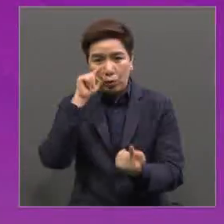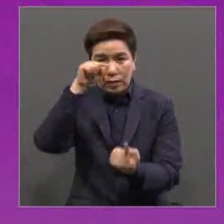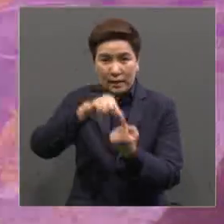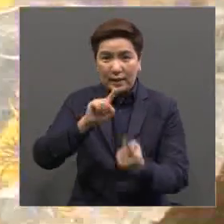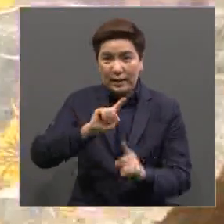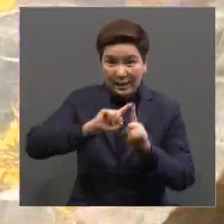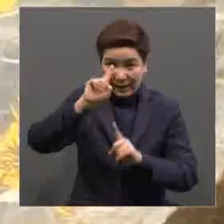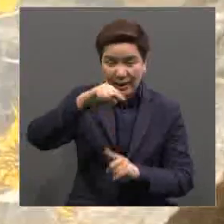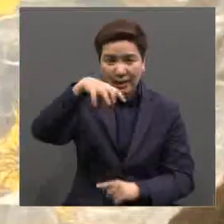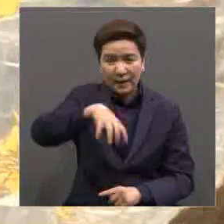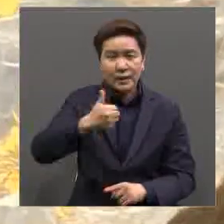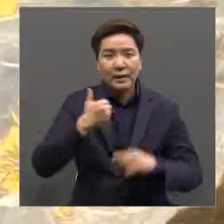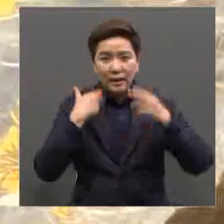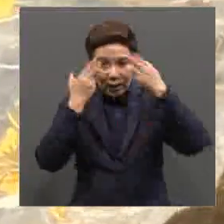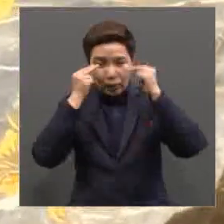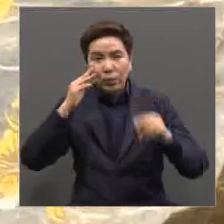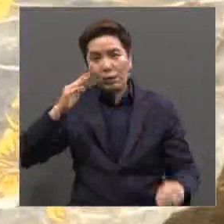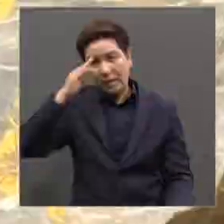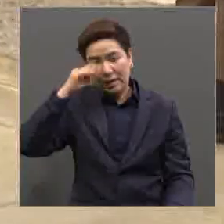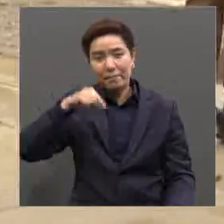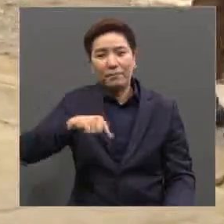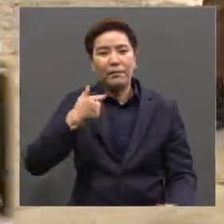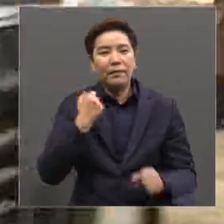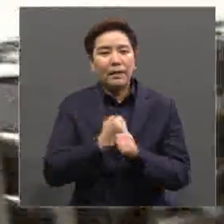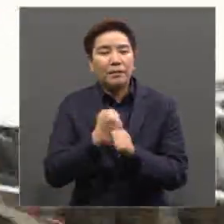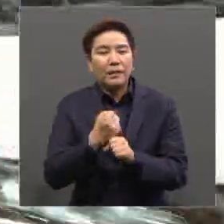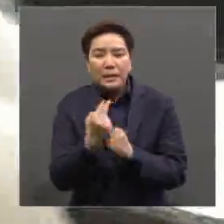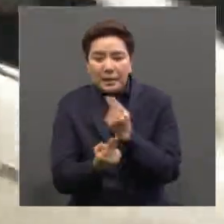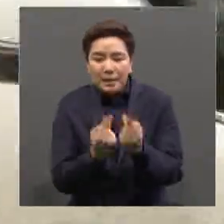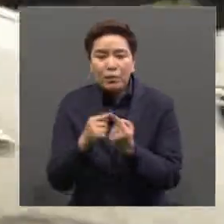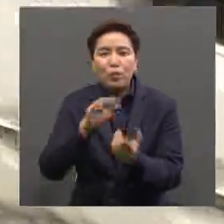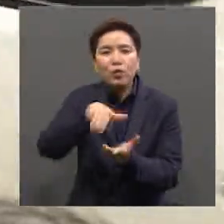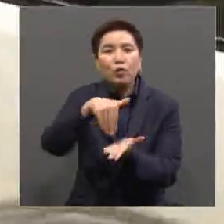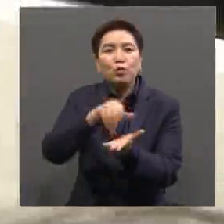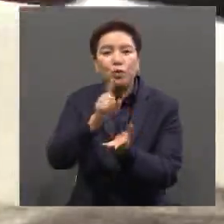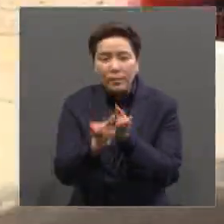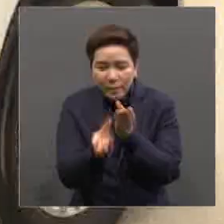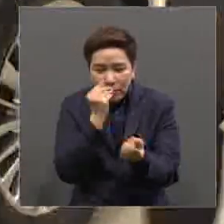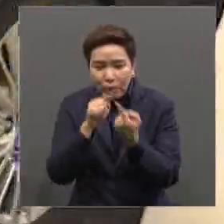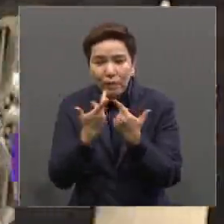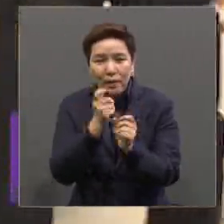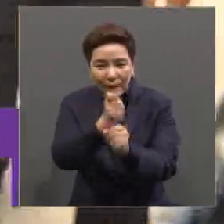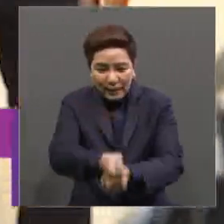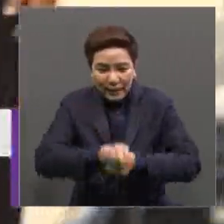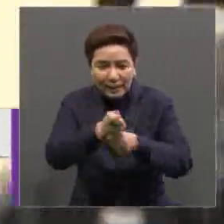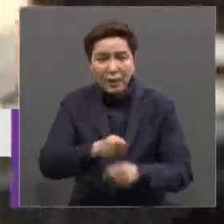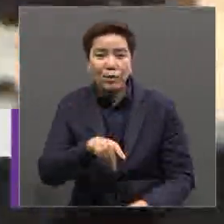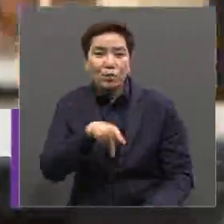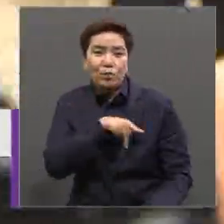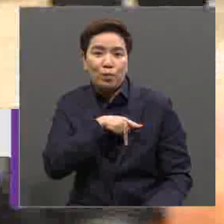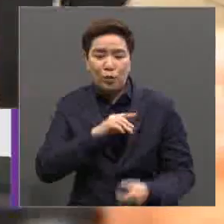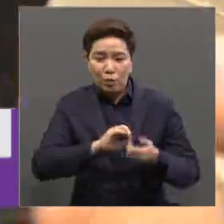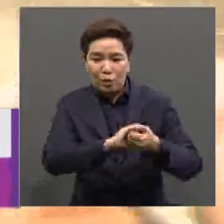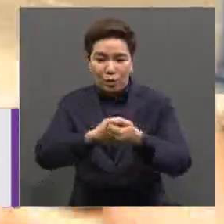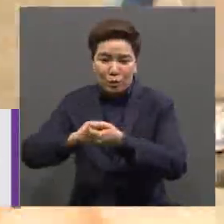ดแรกกันก่อนเลยนะครับพลเอกประยุทธ์จันทร์โอชานายกรัฐมนตรีไปเยี่ยมชมศูนย์การเรียนรู้เกษตรวิถีพุทธวิถีความร่ว